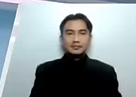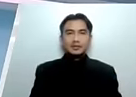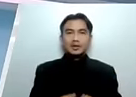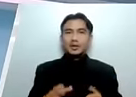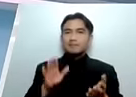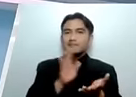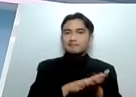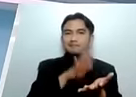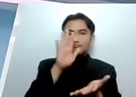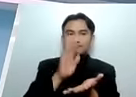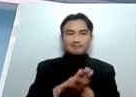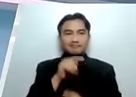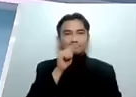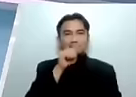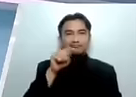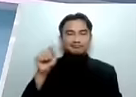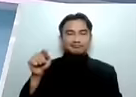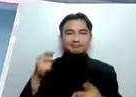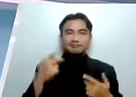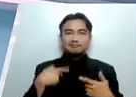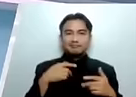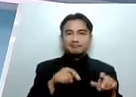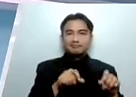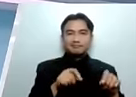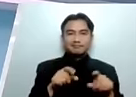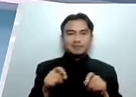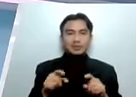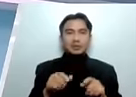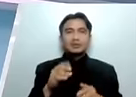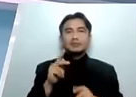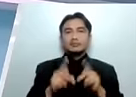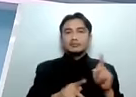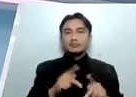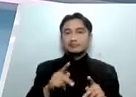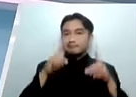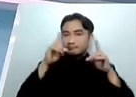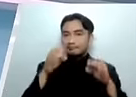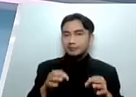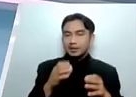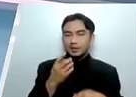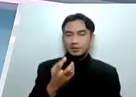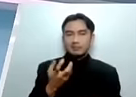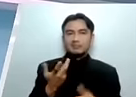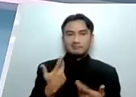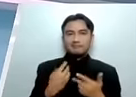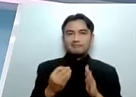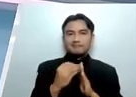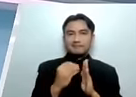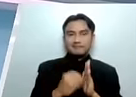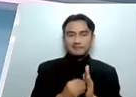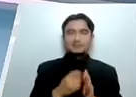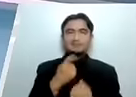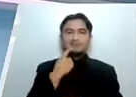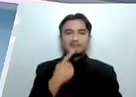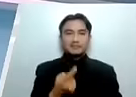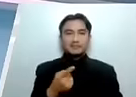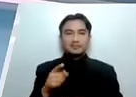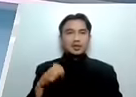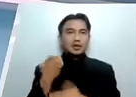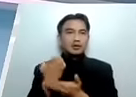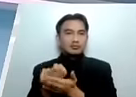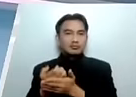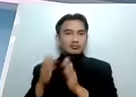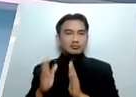umano ang kalimitang dahilan ng pangungutang ng mga Pilipino ayon sa isang ekonomista. Sa hirap din ng buhay, hirap din ng ilan